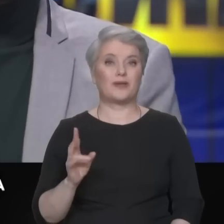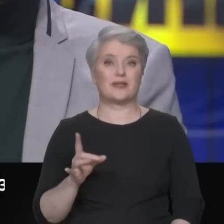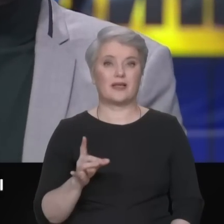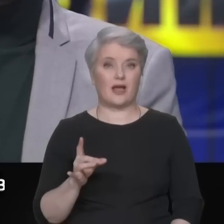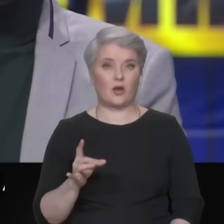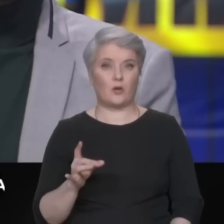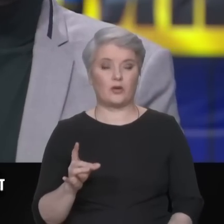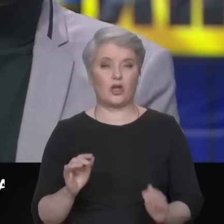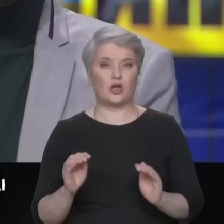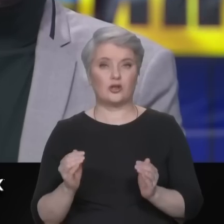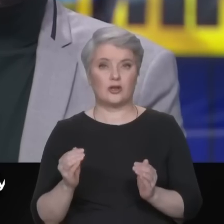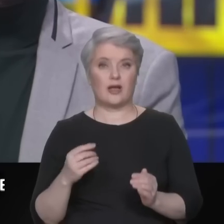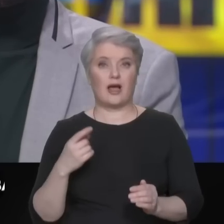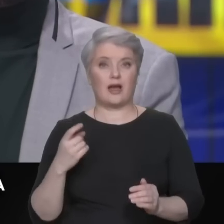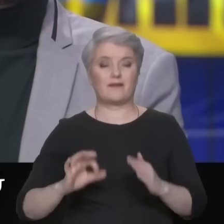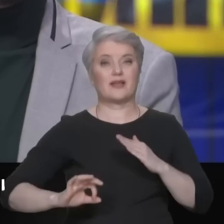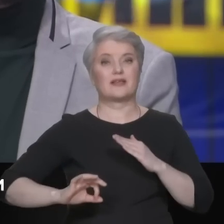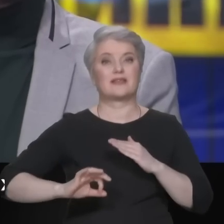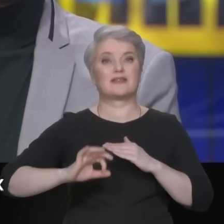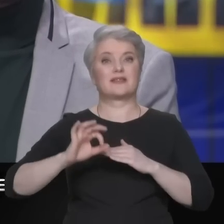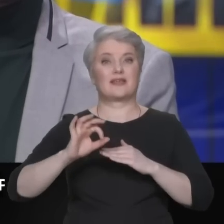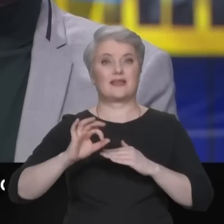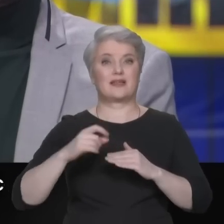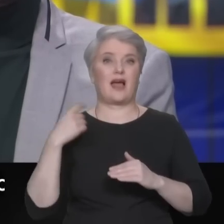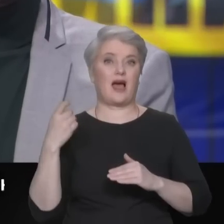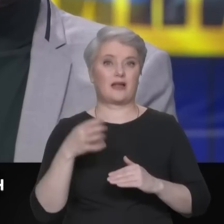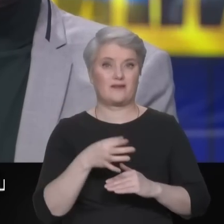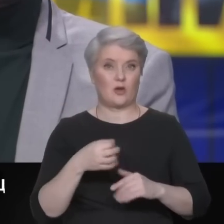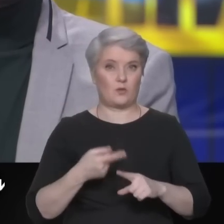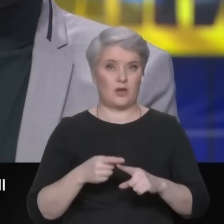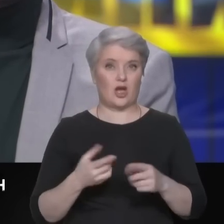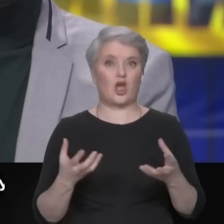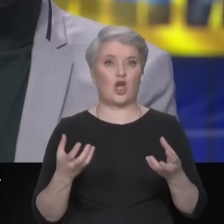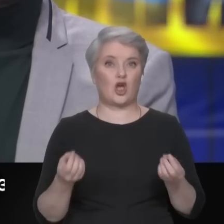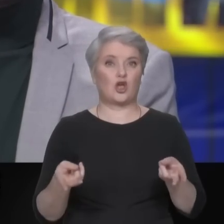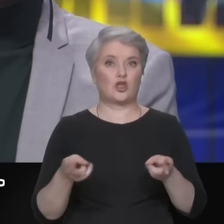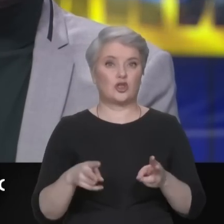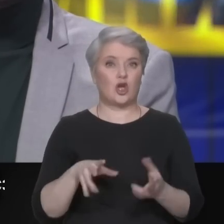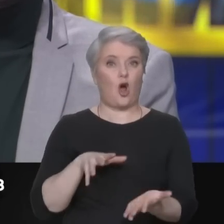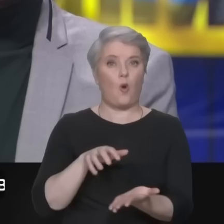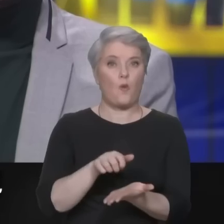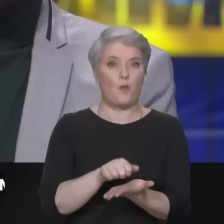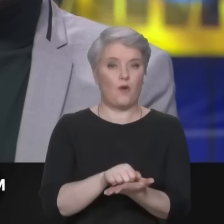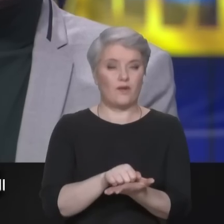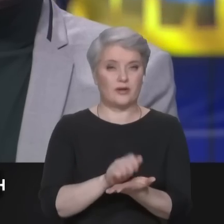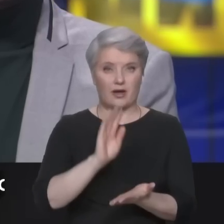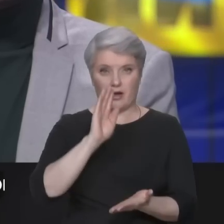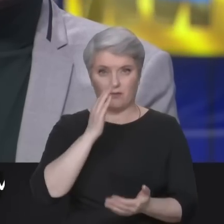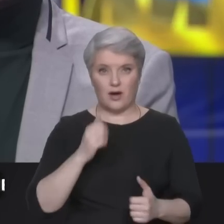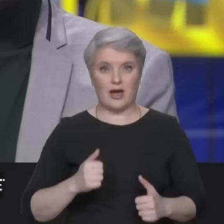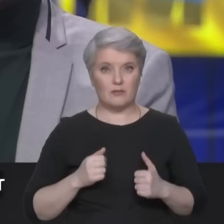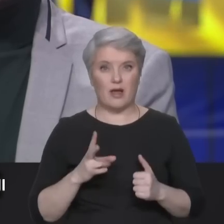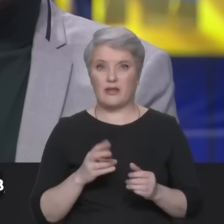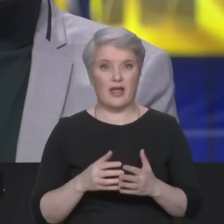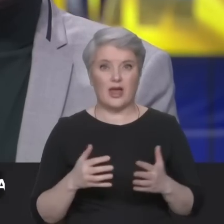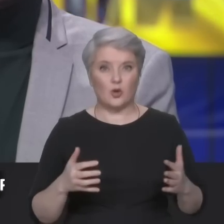схід Харківської області, який ще окупован, і ворог якраз намагається не те, що розширити,